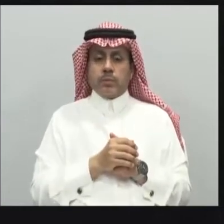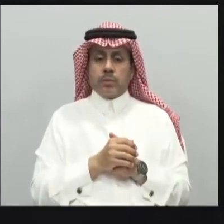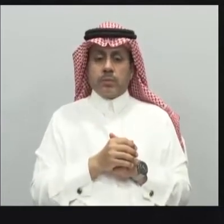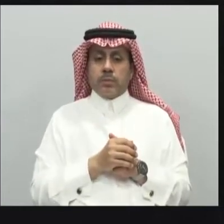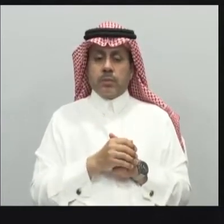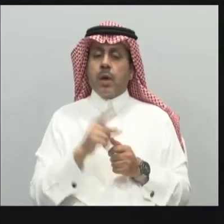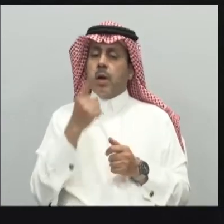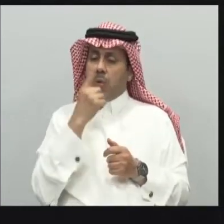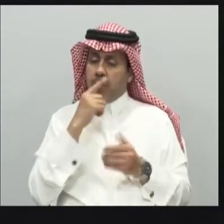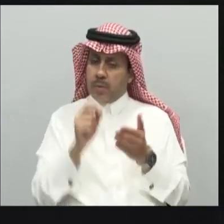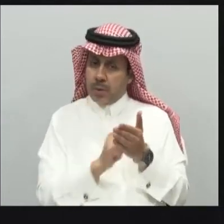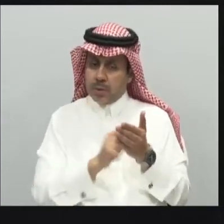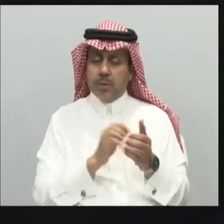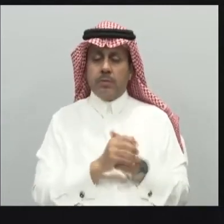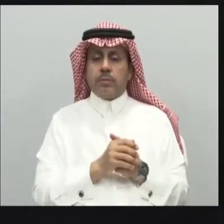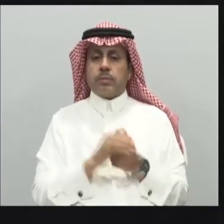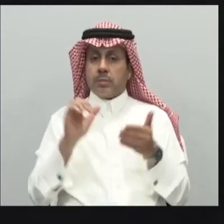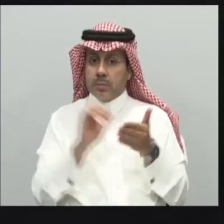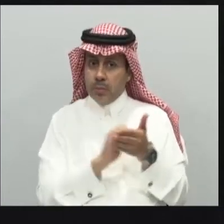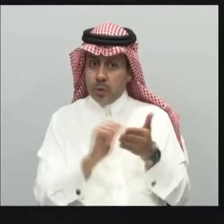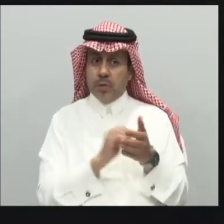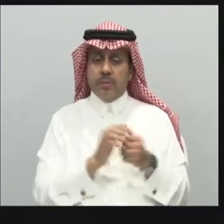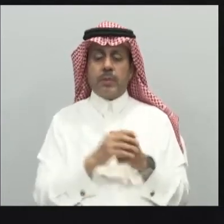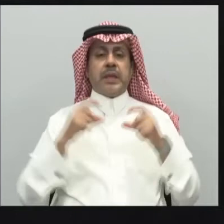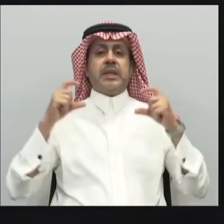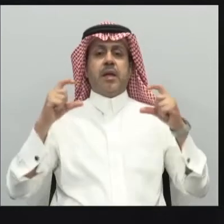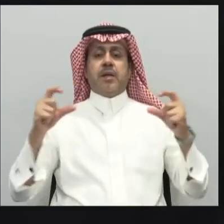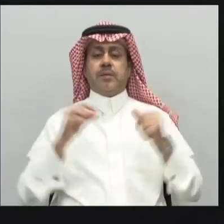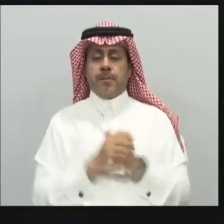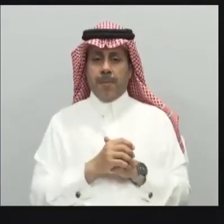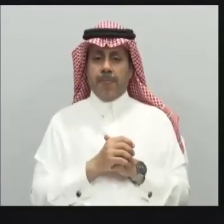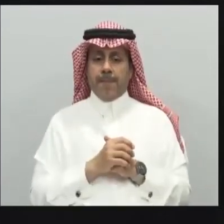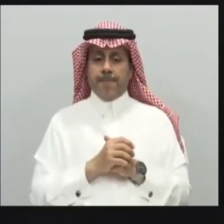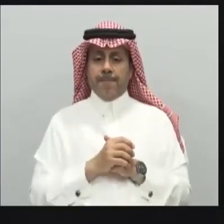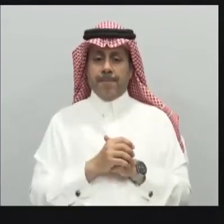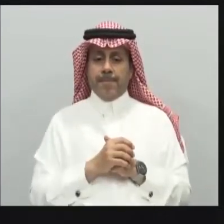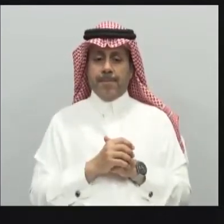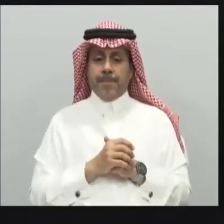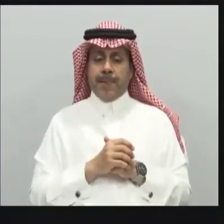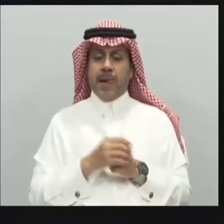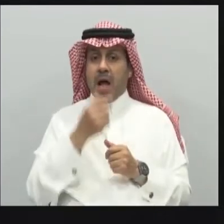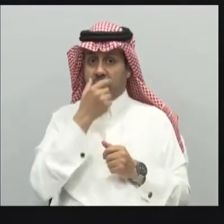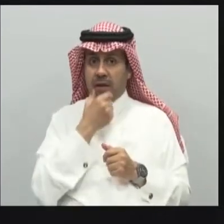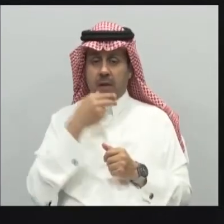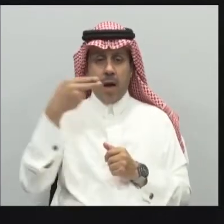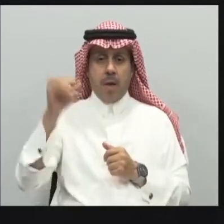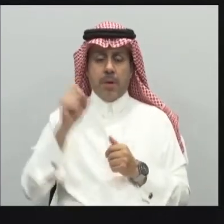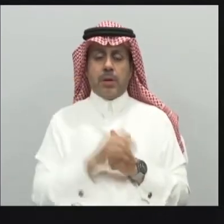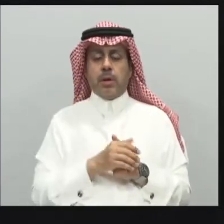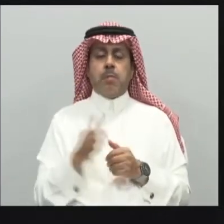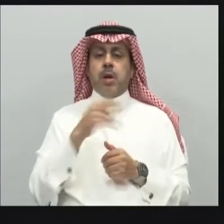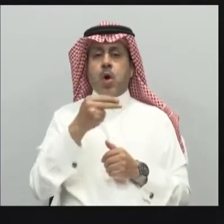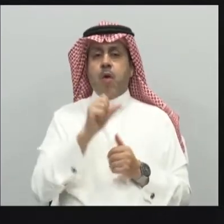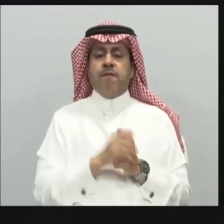الوفاء بما شرط فيه هذا دليل الادله على هذا الامر وحديث عمرو بن عوف المزني